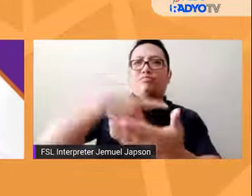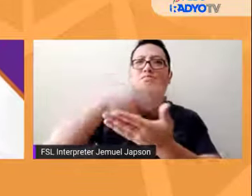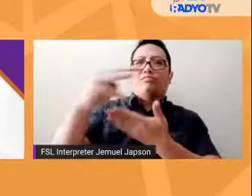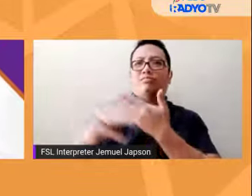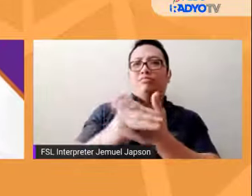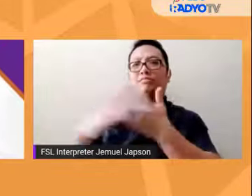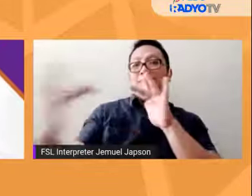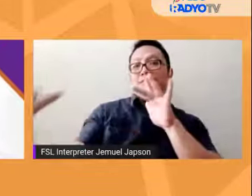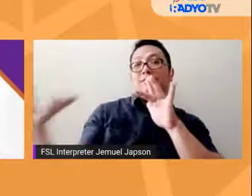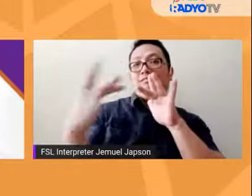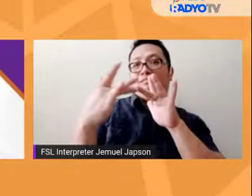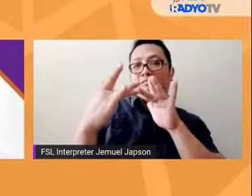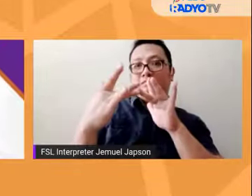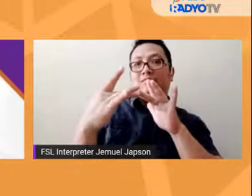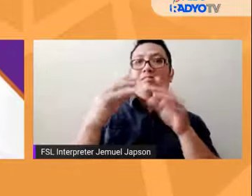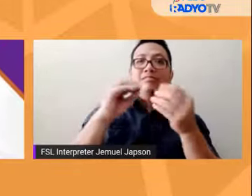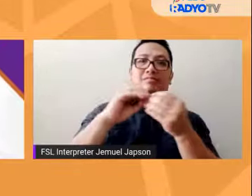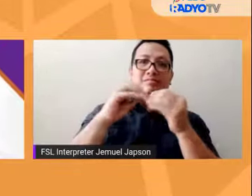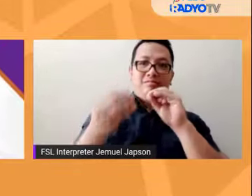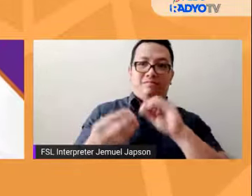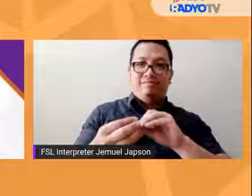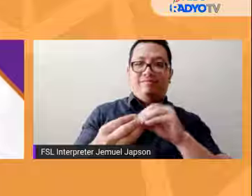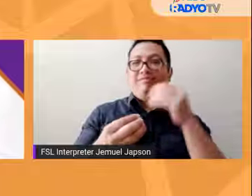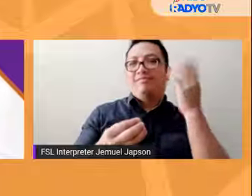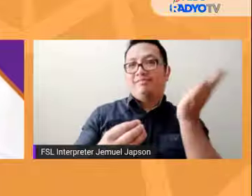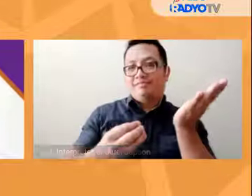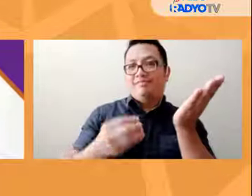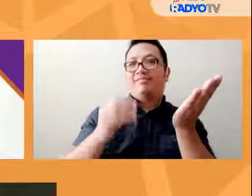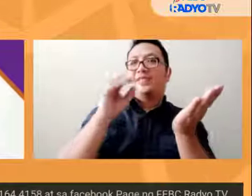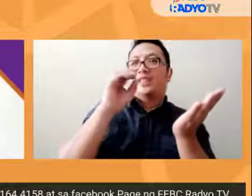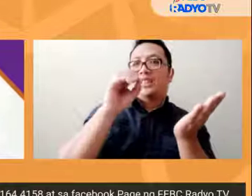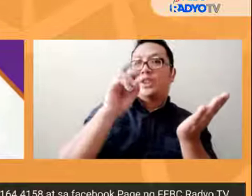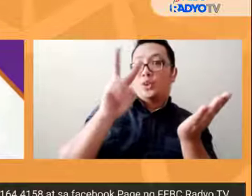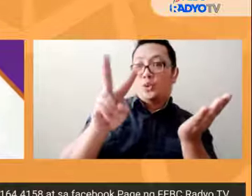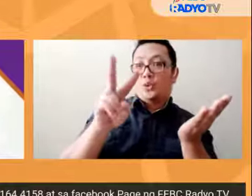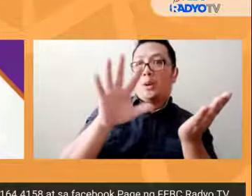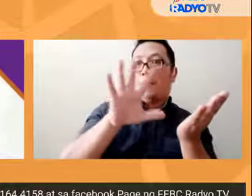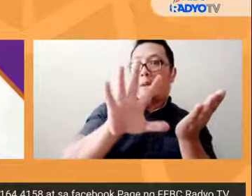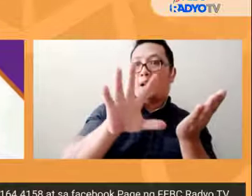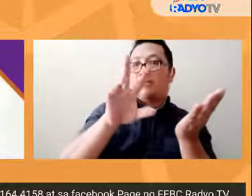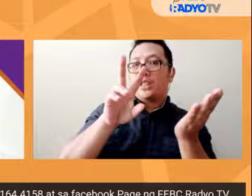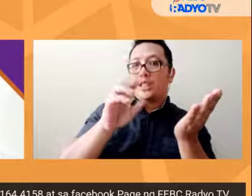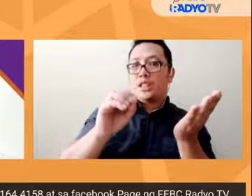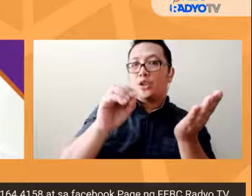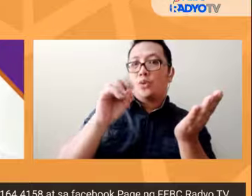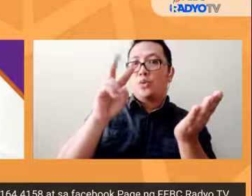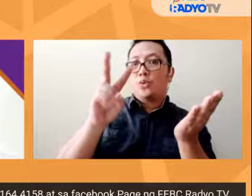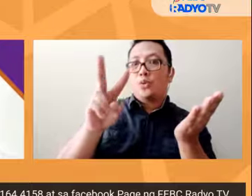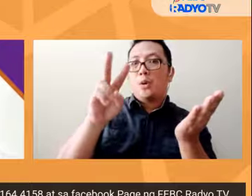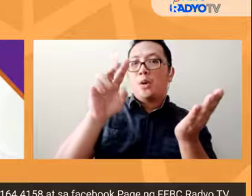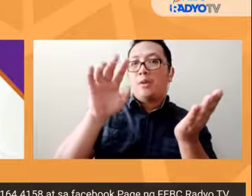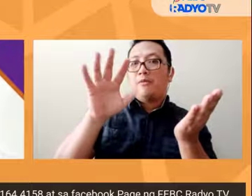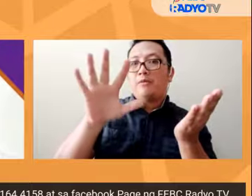lamang po kami sa mga numerong ito. 02-502-1591